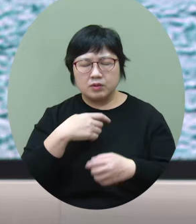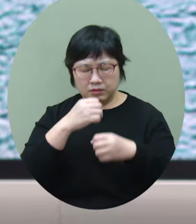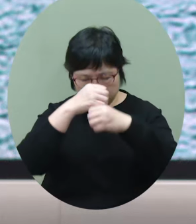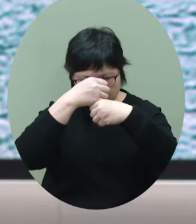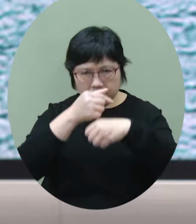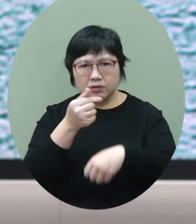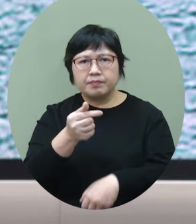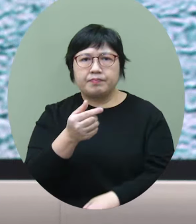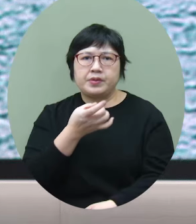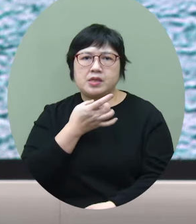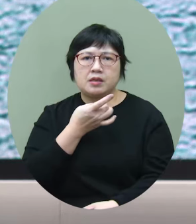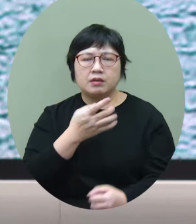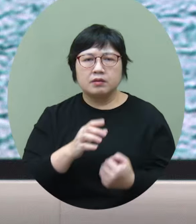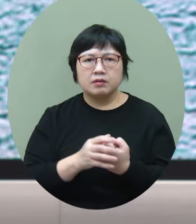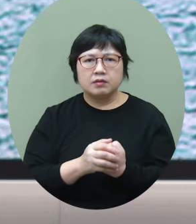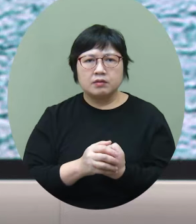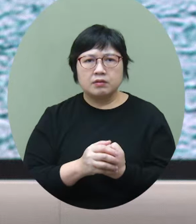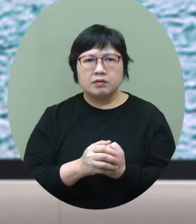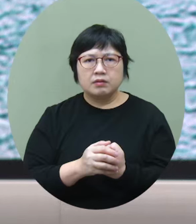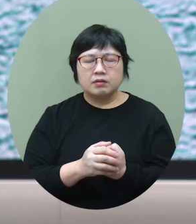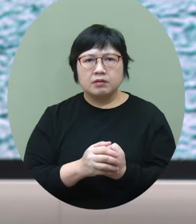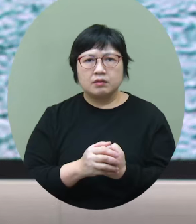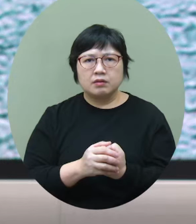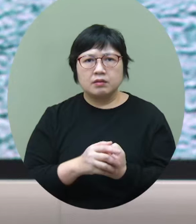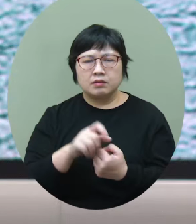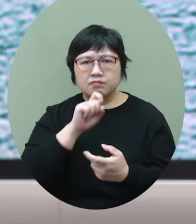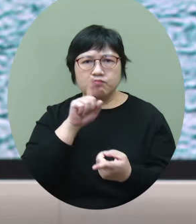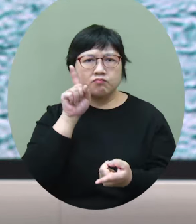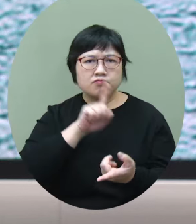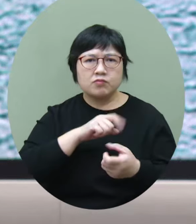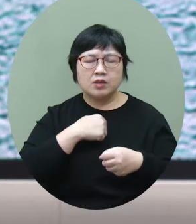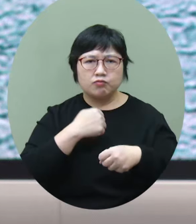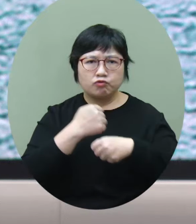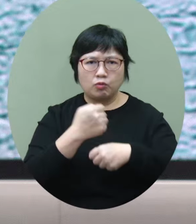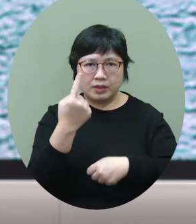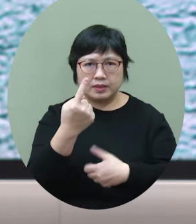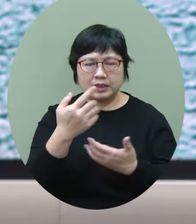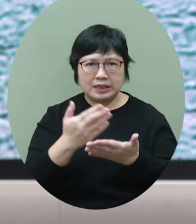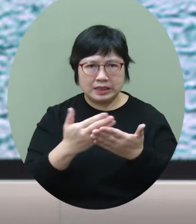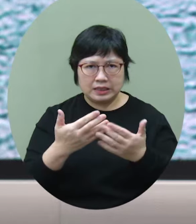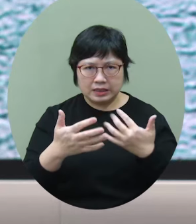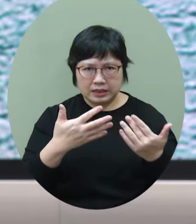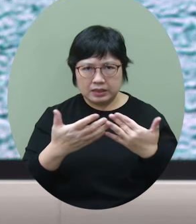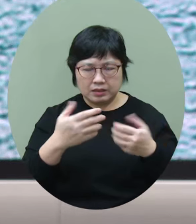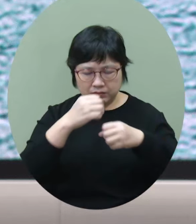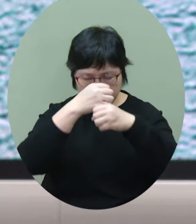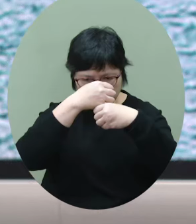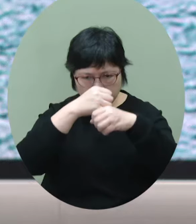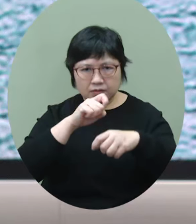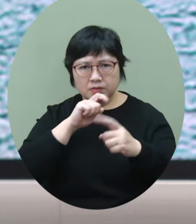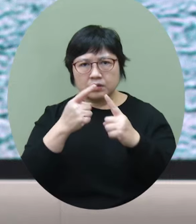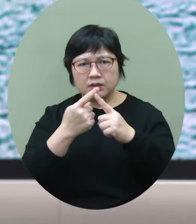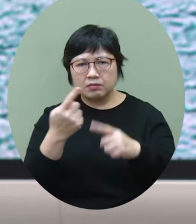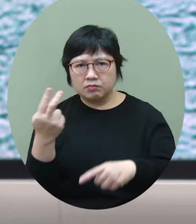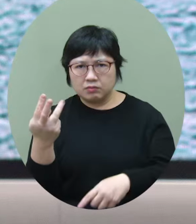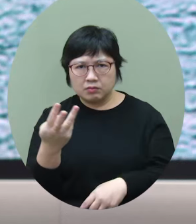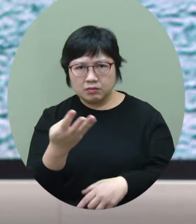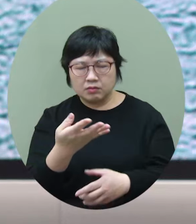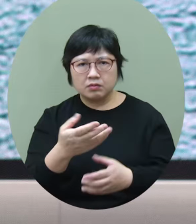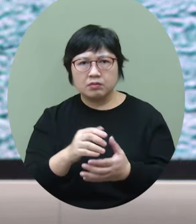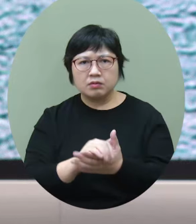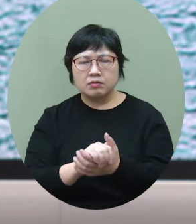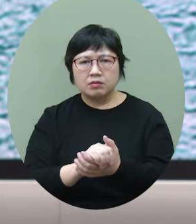嘅，因為佢做一啲一個禮拜做一次嗰啲測試咧，就會將幾位人士嘅樣本